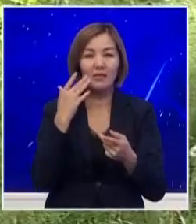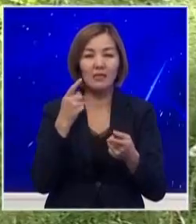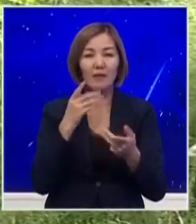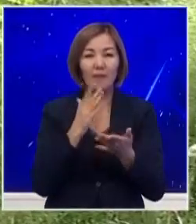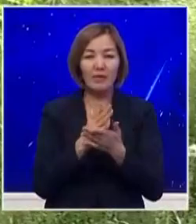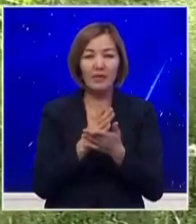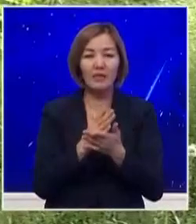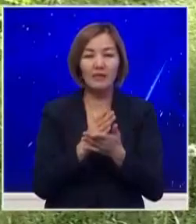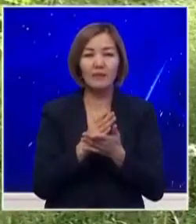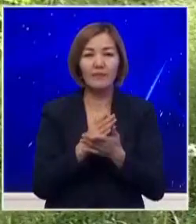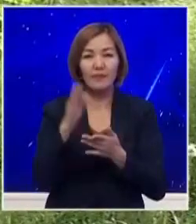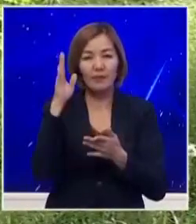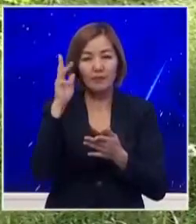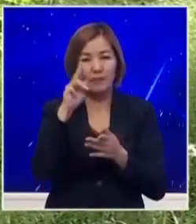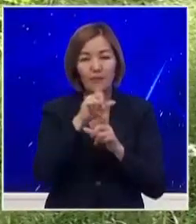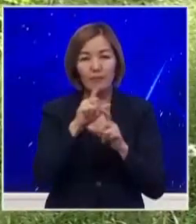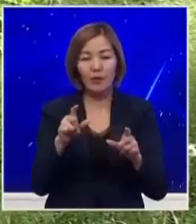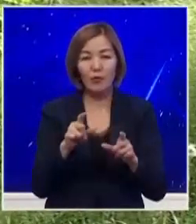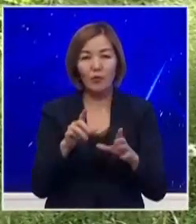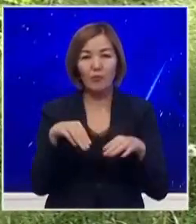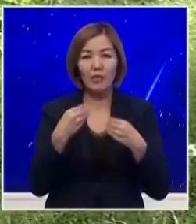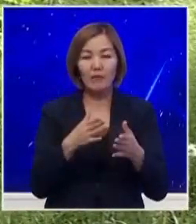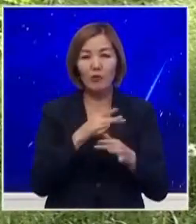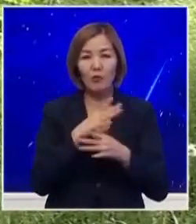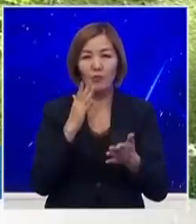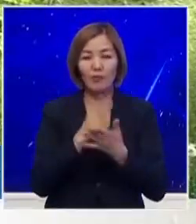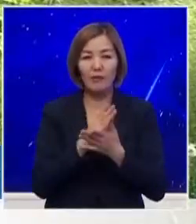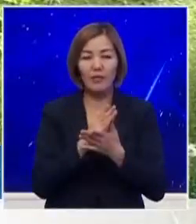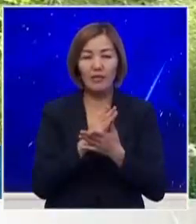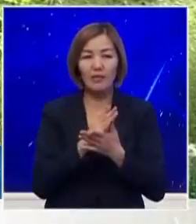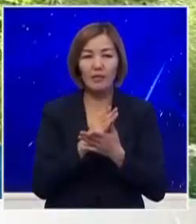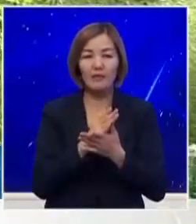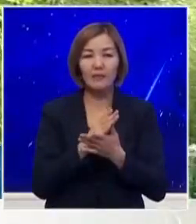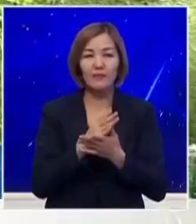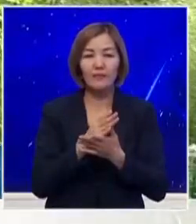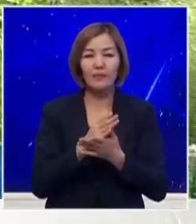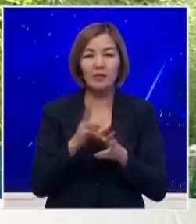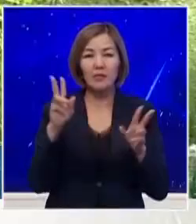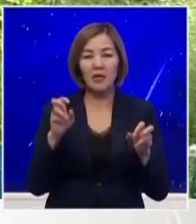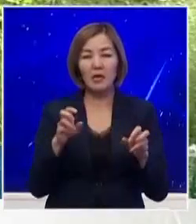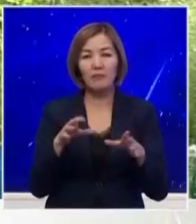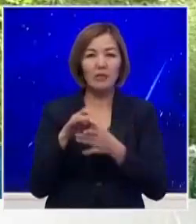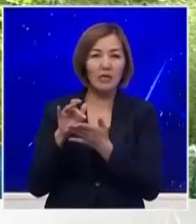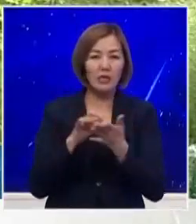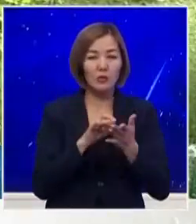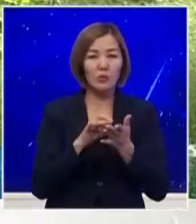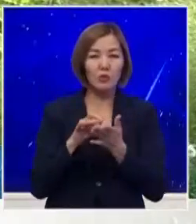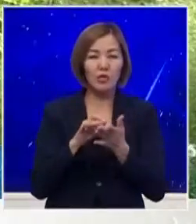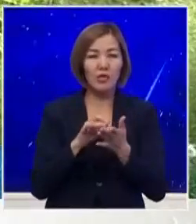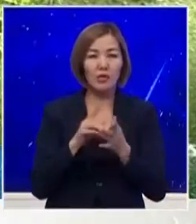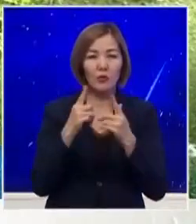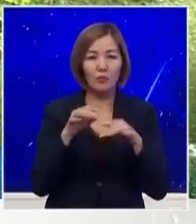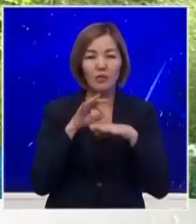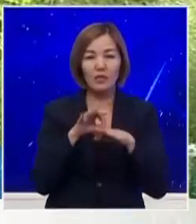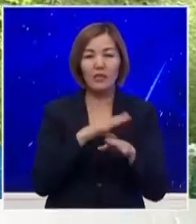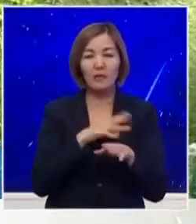Көбінесе білім беру мекемелерінен бізге көптеп келеді. Музейлерде тақырыптық экскурсиялар ұйымдастырамыз. Оқу білім